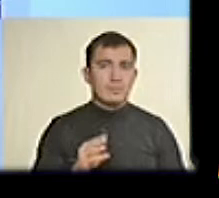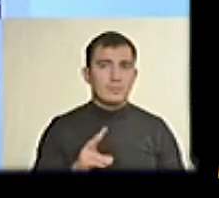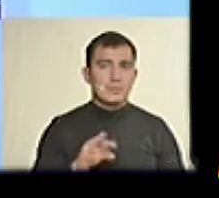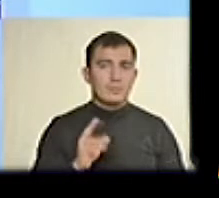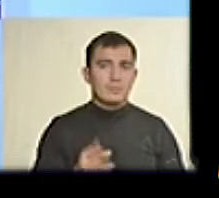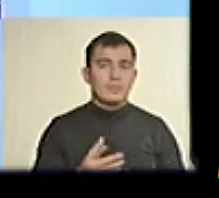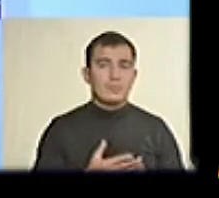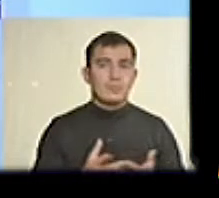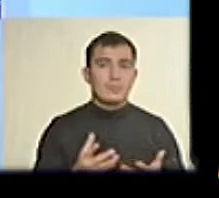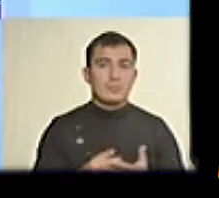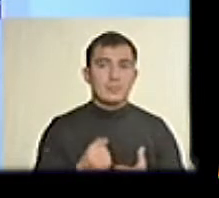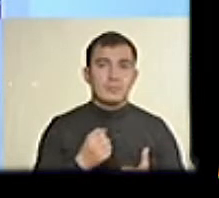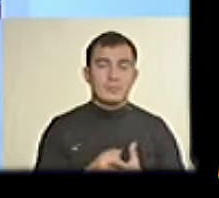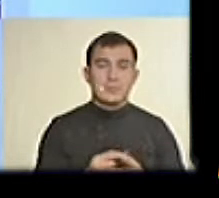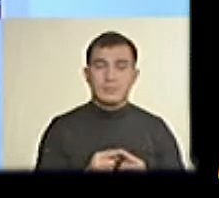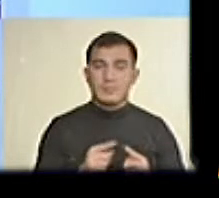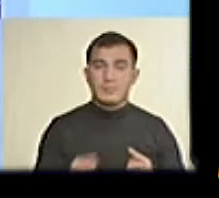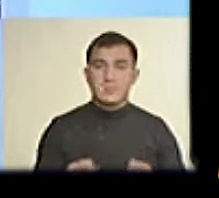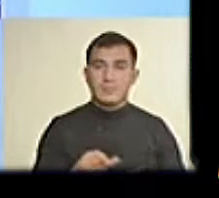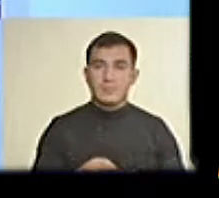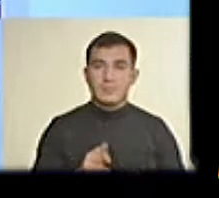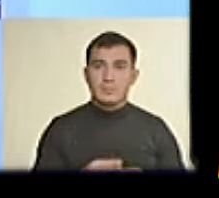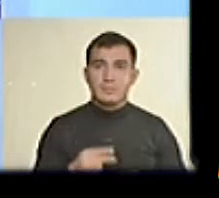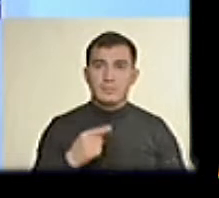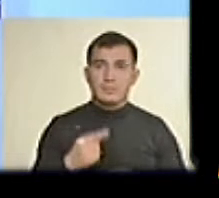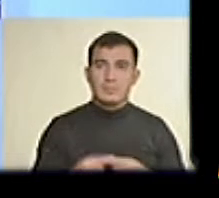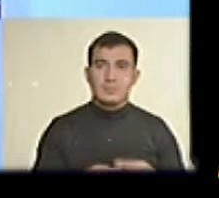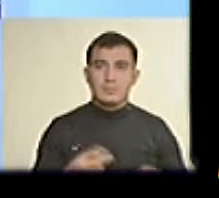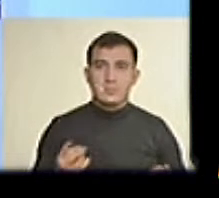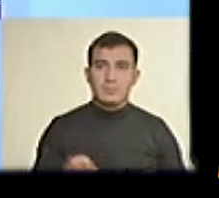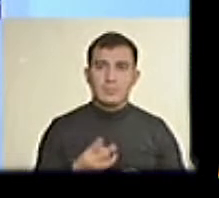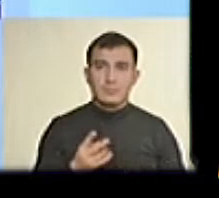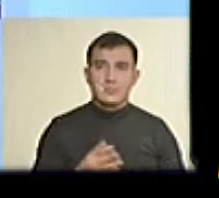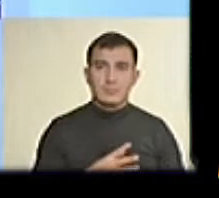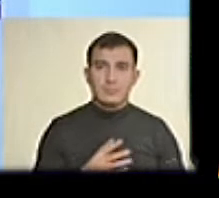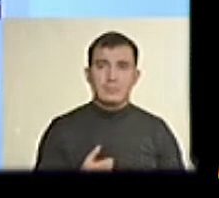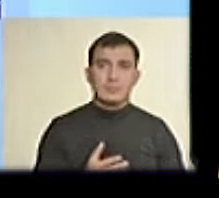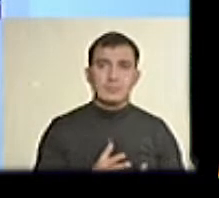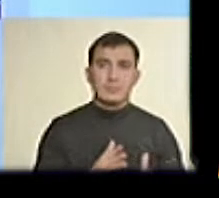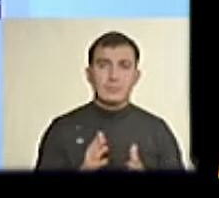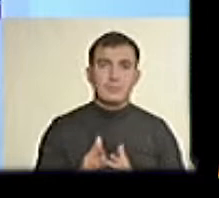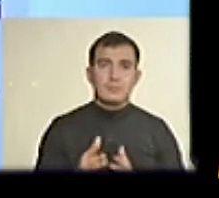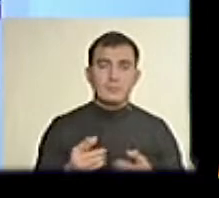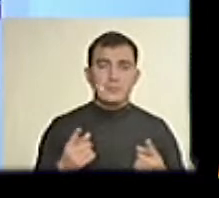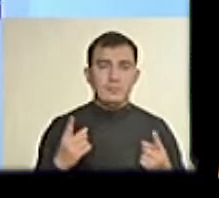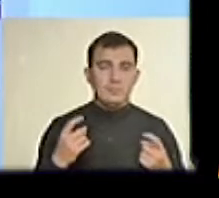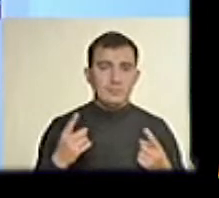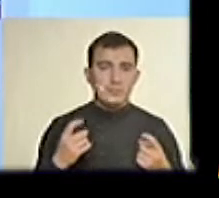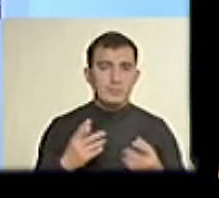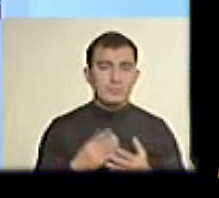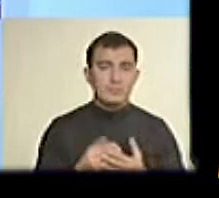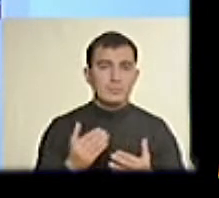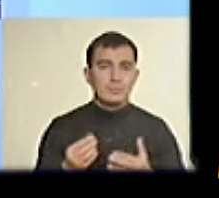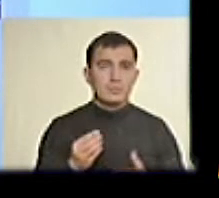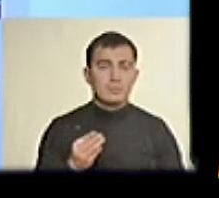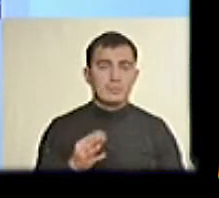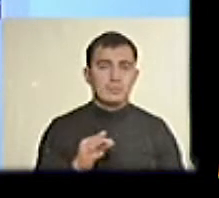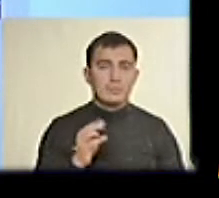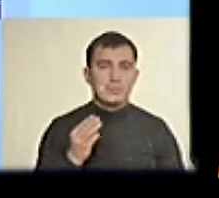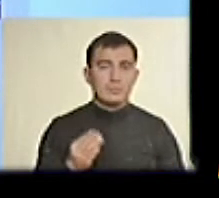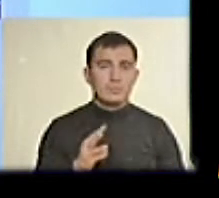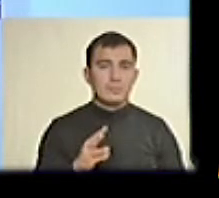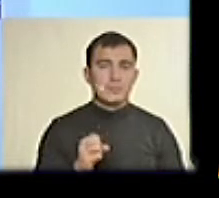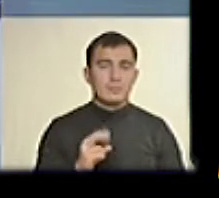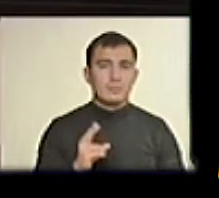holda bizgacha yetkazib kelishgan ekan. Shuningdek, o'sha paytda Buxoro shoshmaqomi